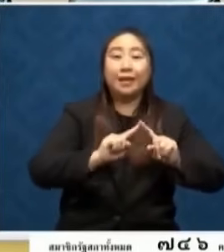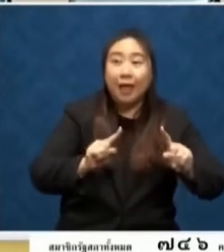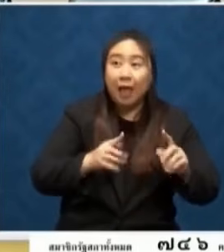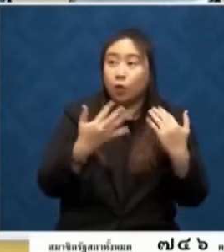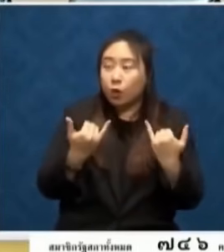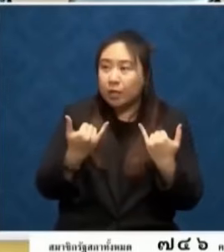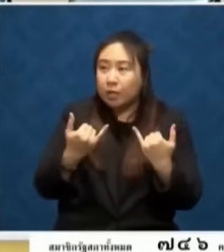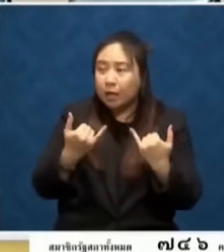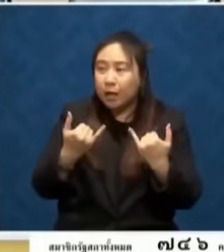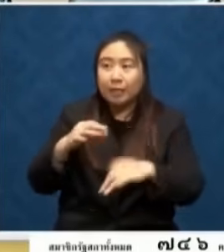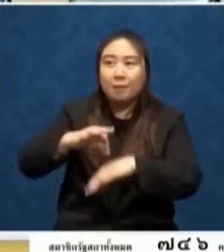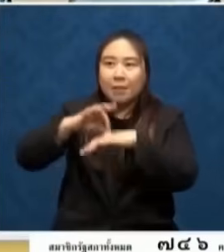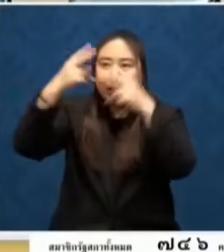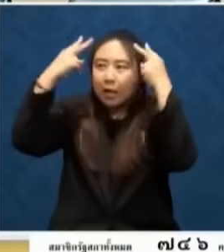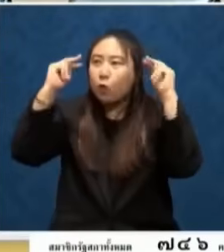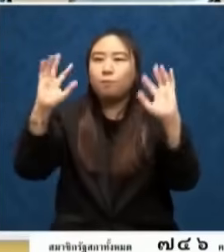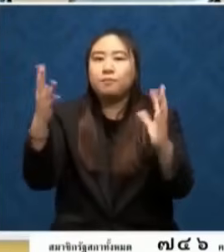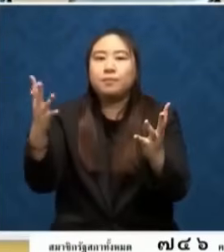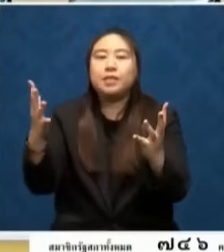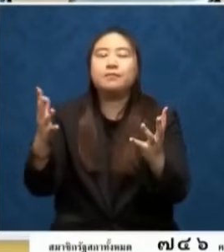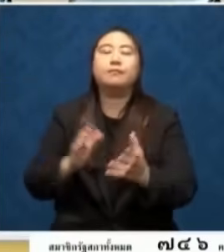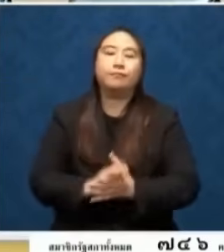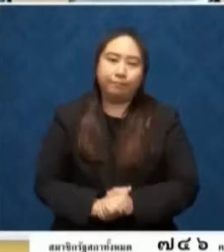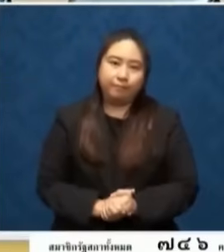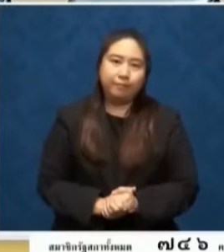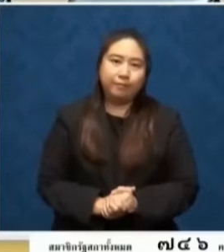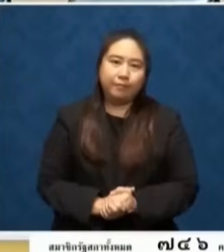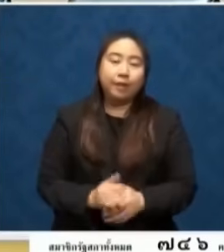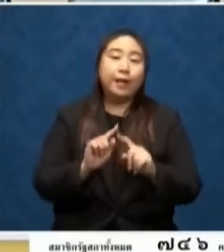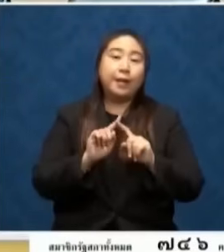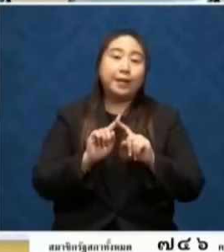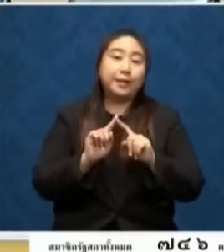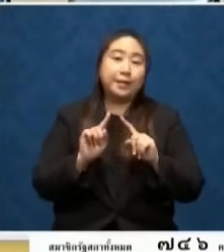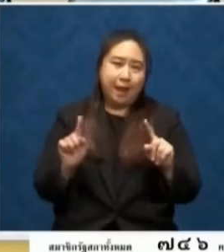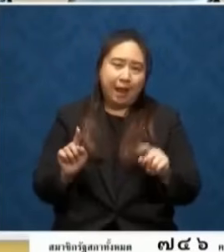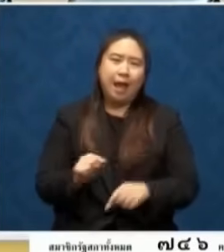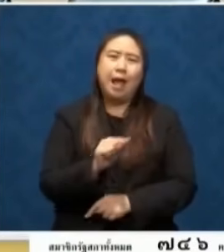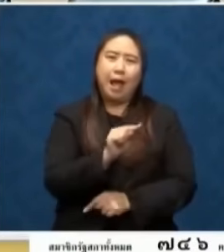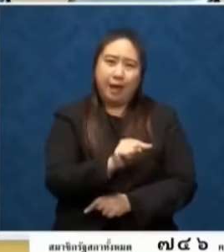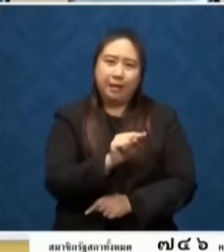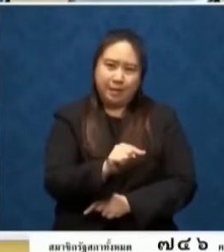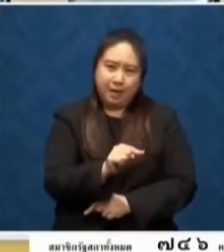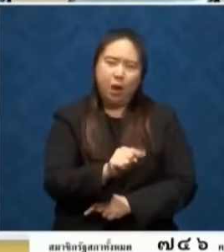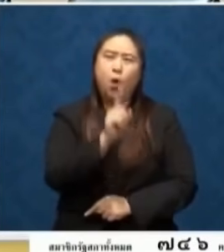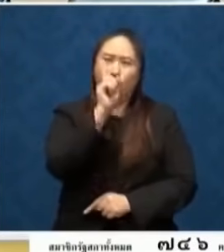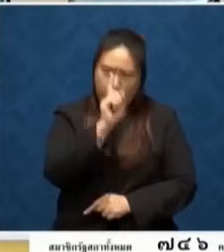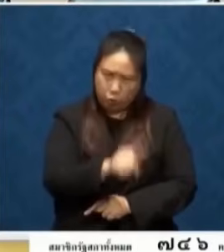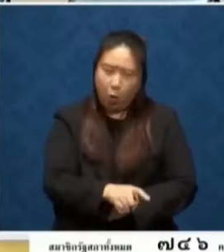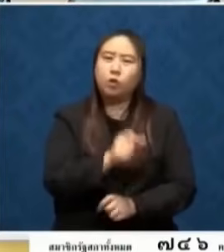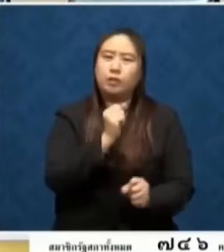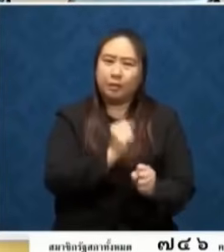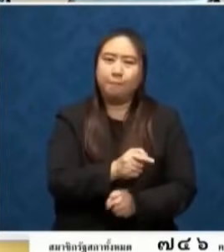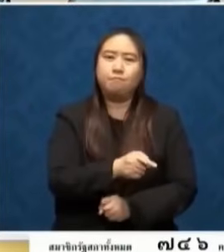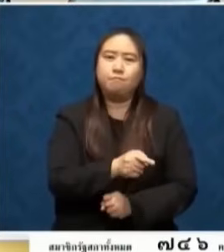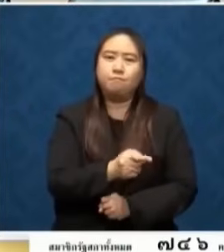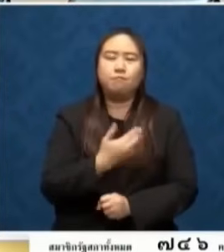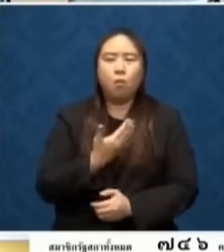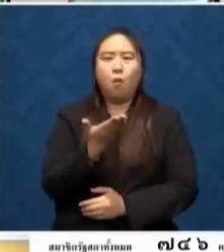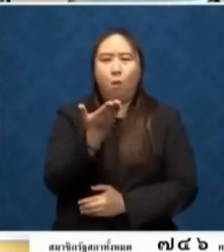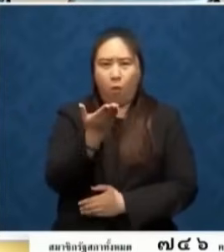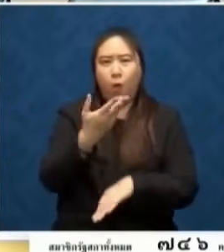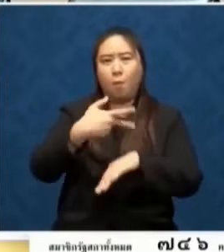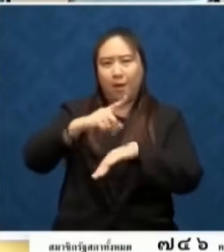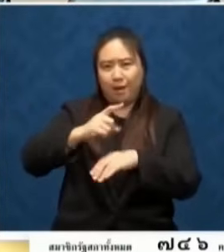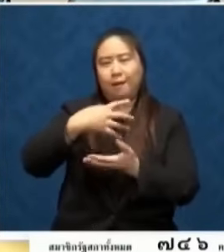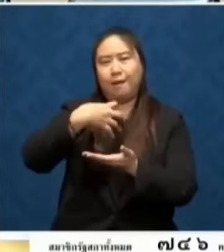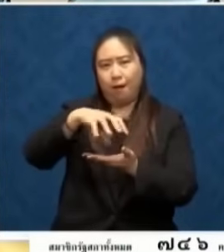ไม่มีโอกาสได้กลับมาแต่สิ่งเหล่านี้ความชดเชยเหล่านี้เป็นสิ่งที่ควรจะเกิด ผมขอกราบเรียนท่านประธานด้วยความเค